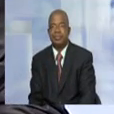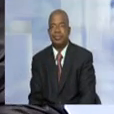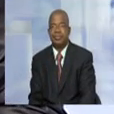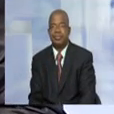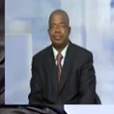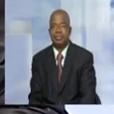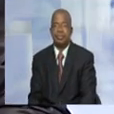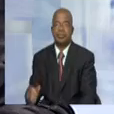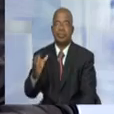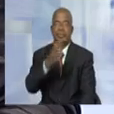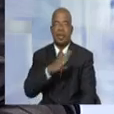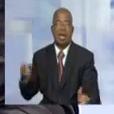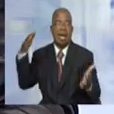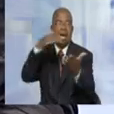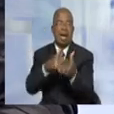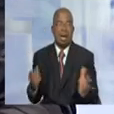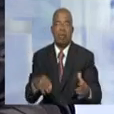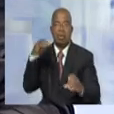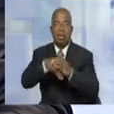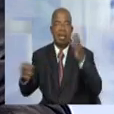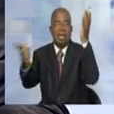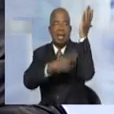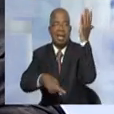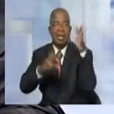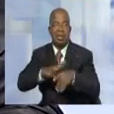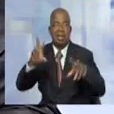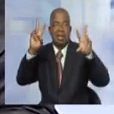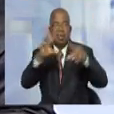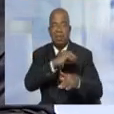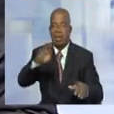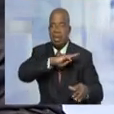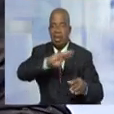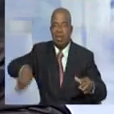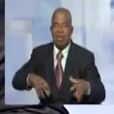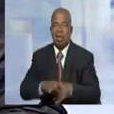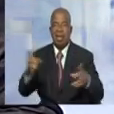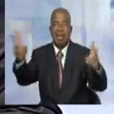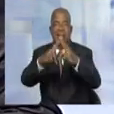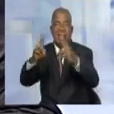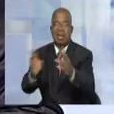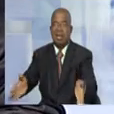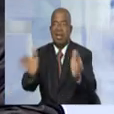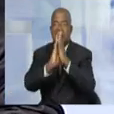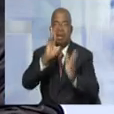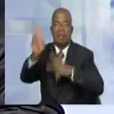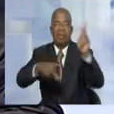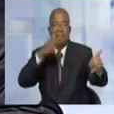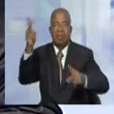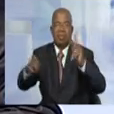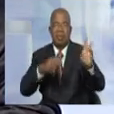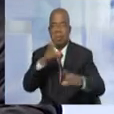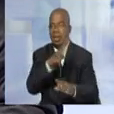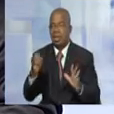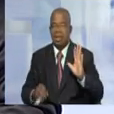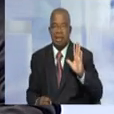La commune de Meadji engage le combat pour la propriété de la cité. Le maire de la ville invite les populations à partager le slogan en